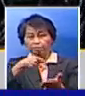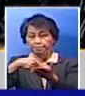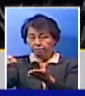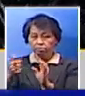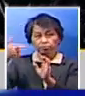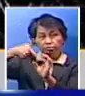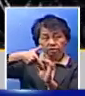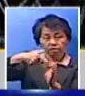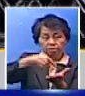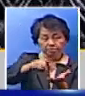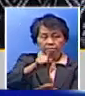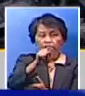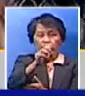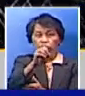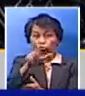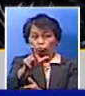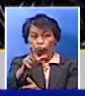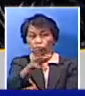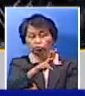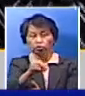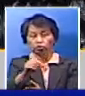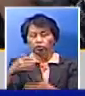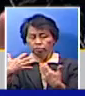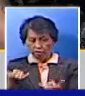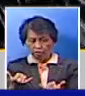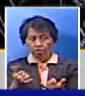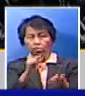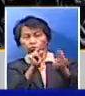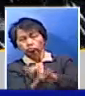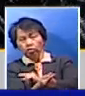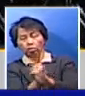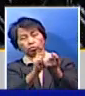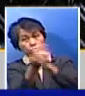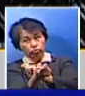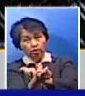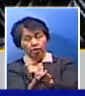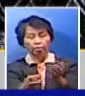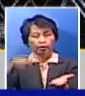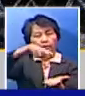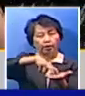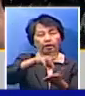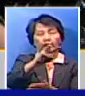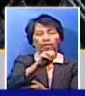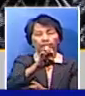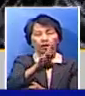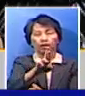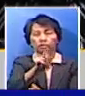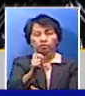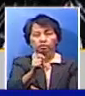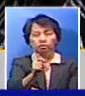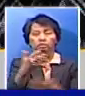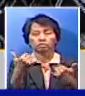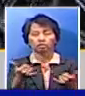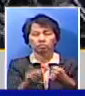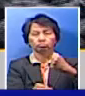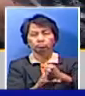minyak, tol. So selepas menggunakan MRT, rasanya dalam sebulan daripada sekarang saya akan kurangkan kos tu